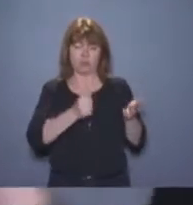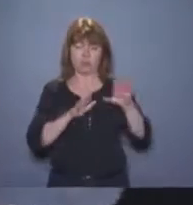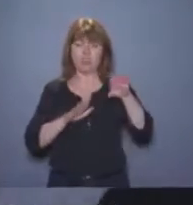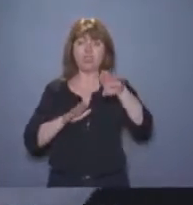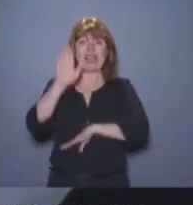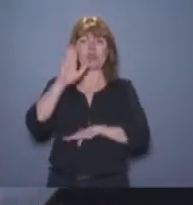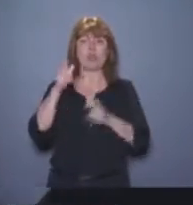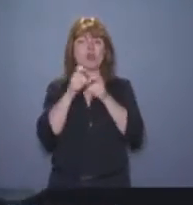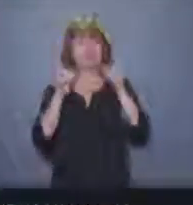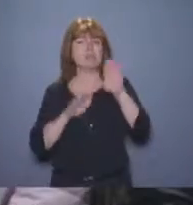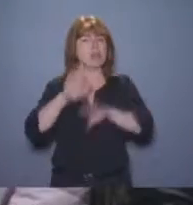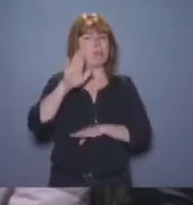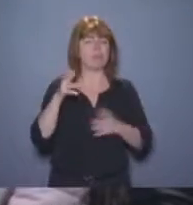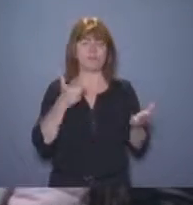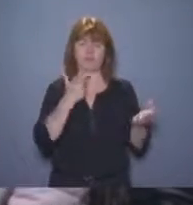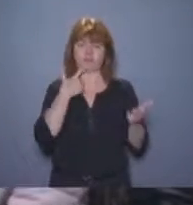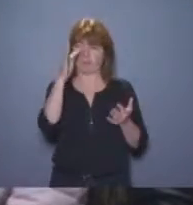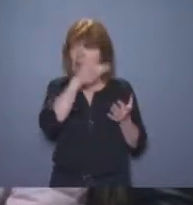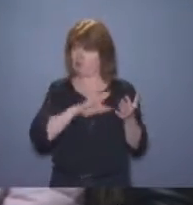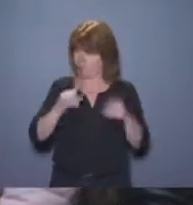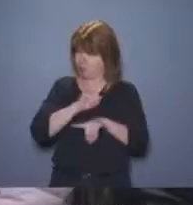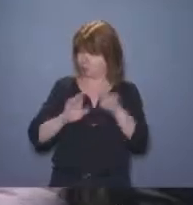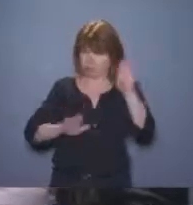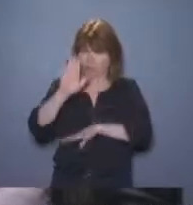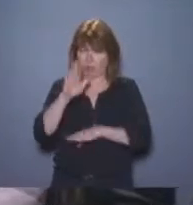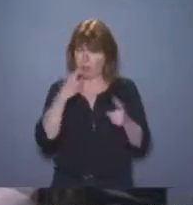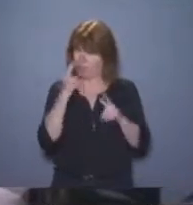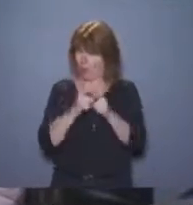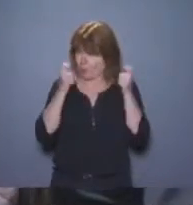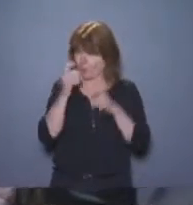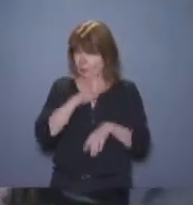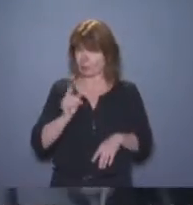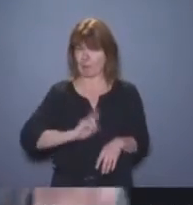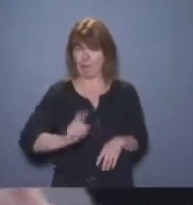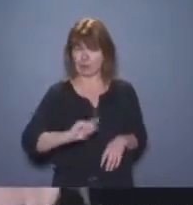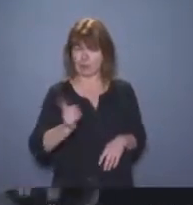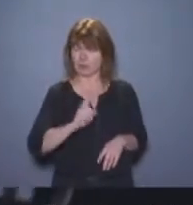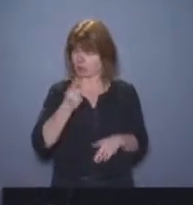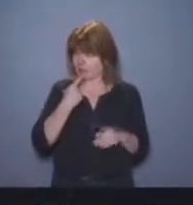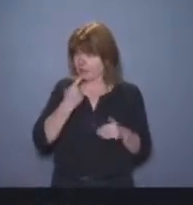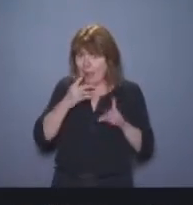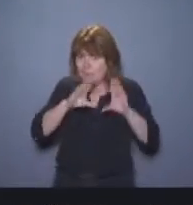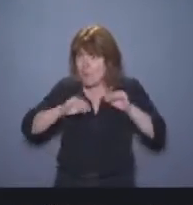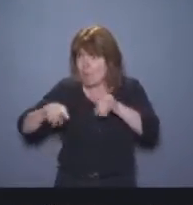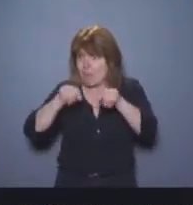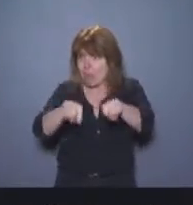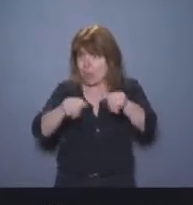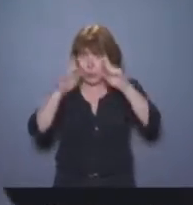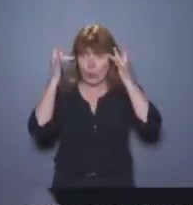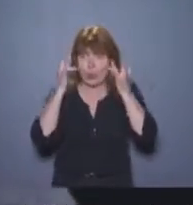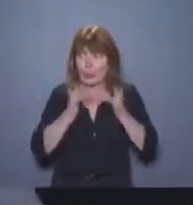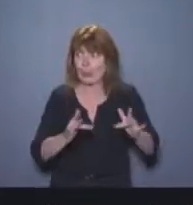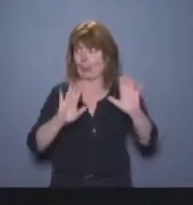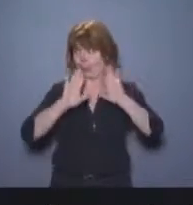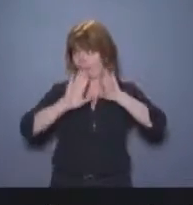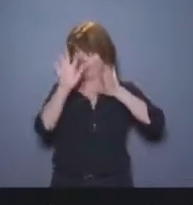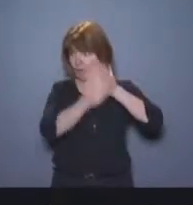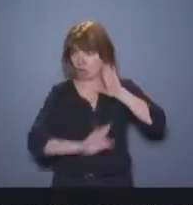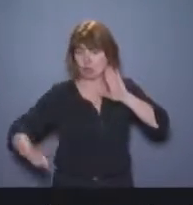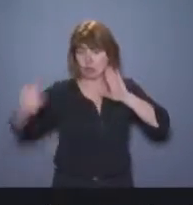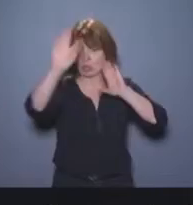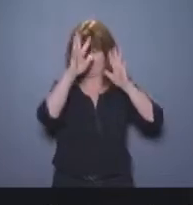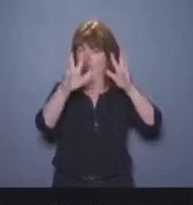comme dans un sac à puce agité, faire les start-up. Mais non! La France n'est pas une start-up, ce n'est pas